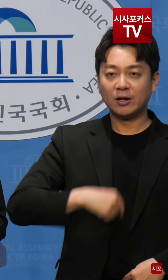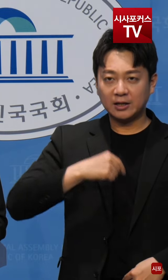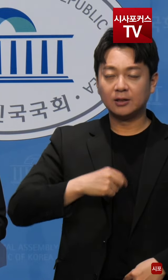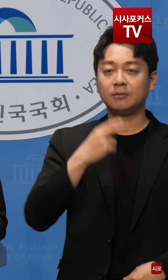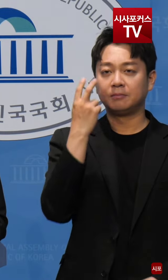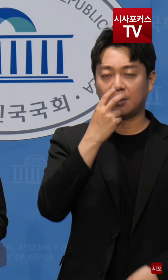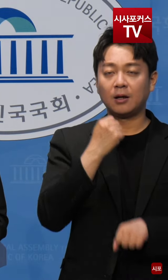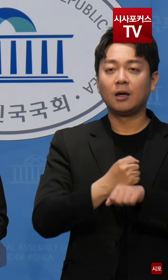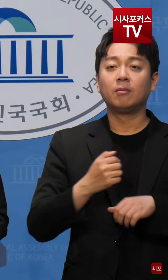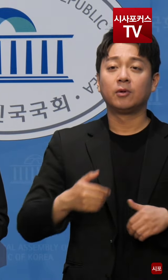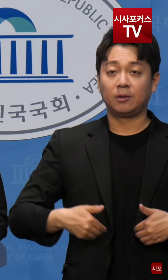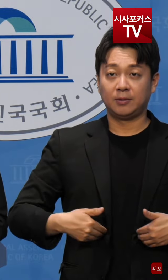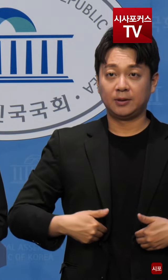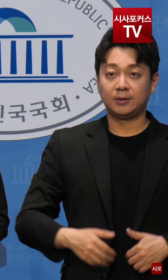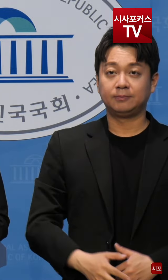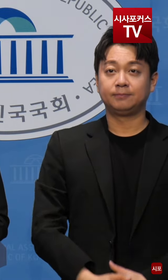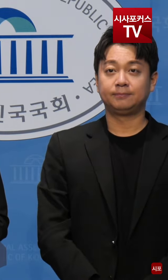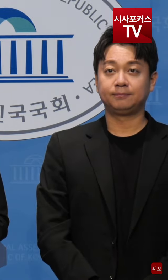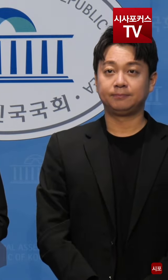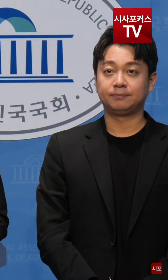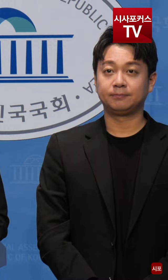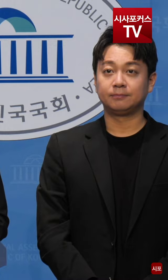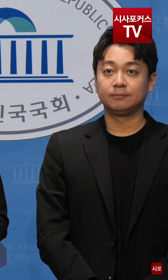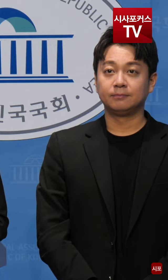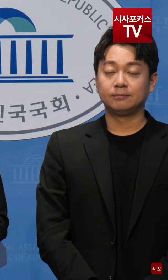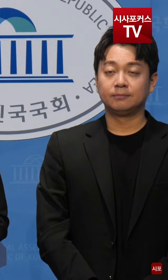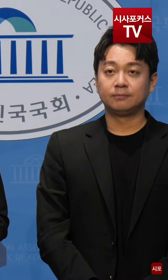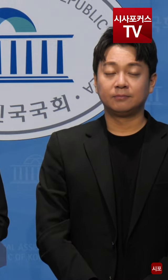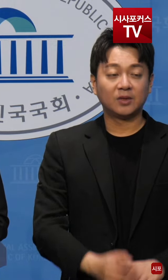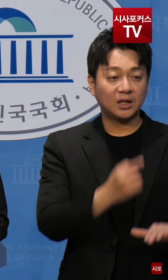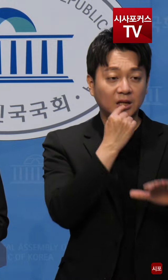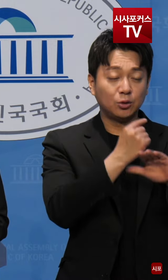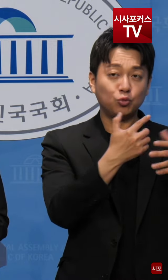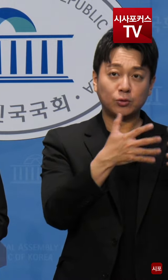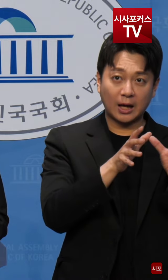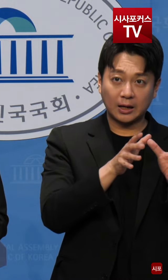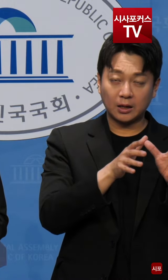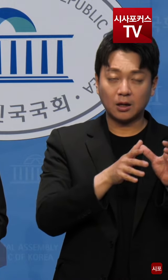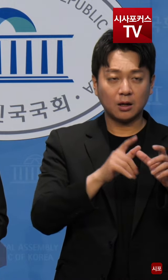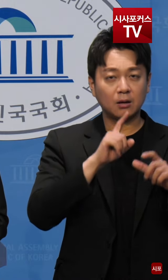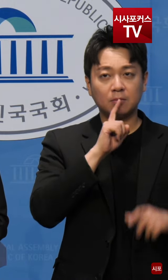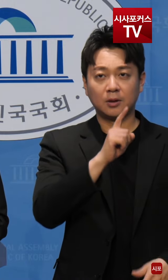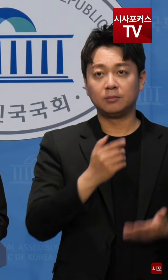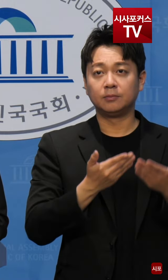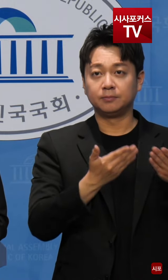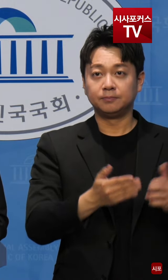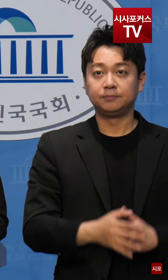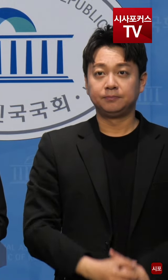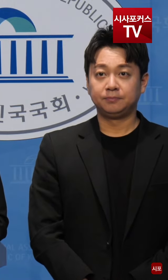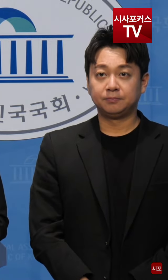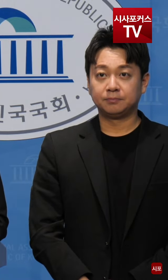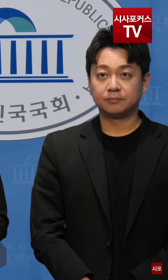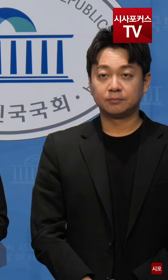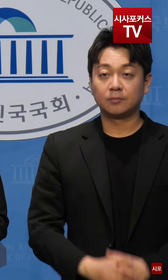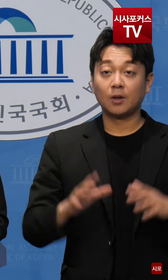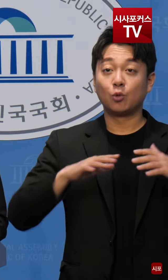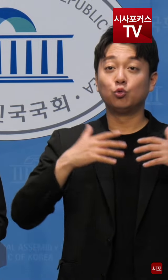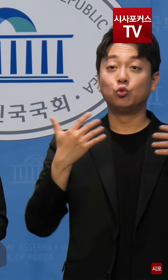것입니다. 아울러 민주당에 경고합니다. 독단적인 원 구성